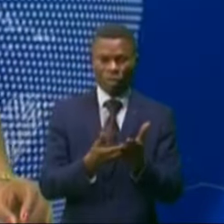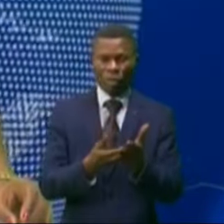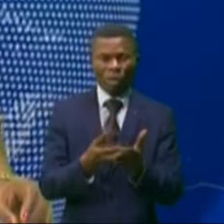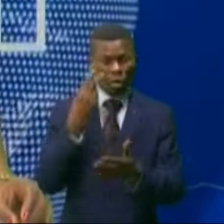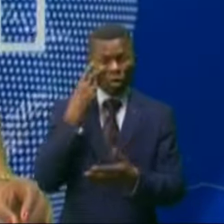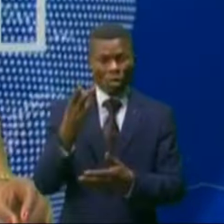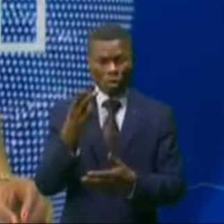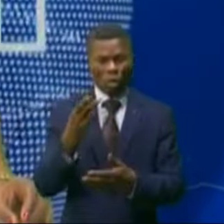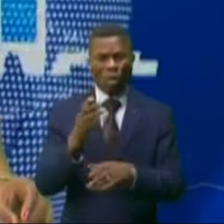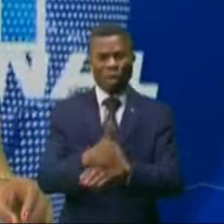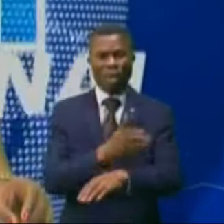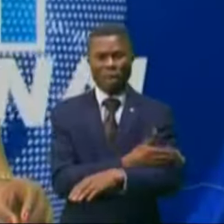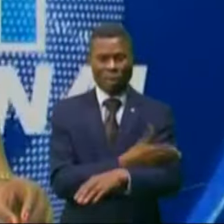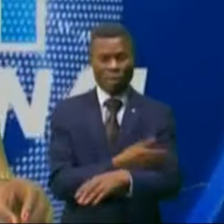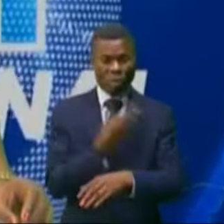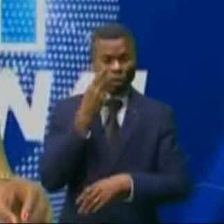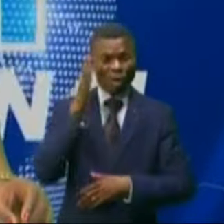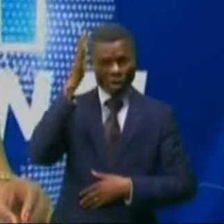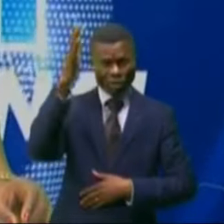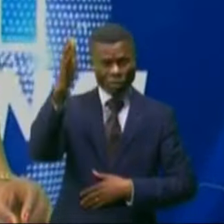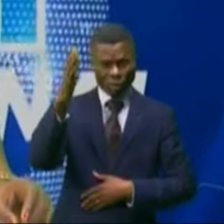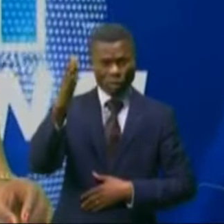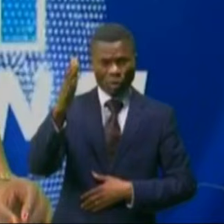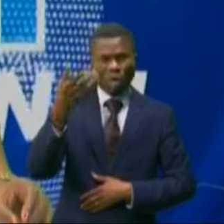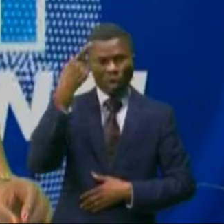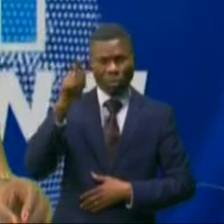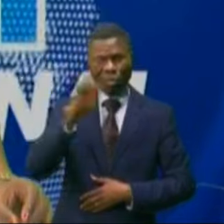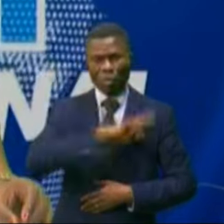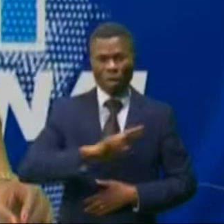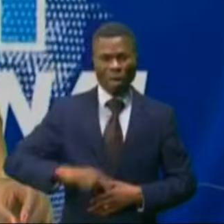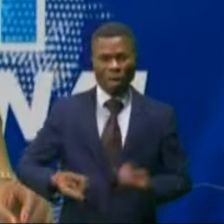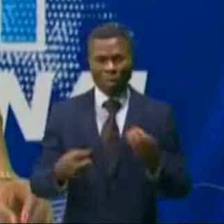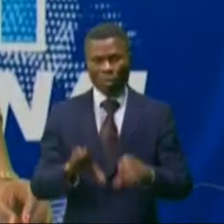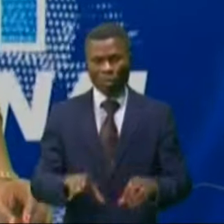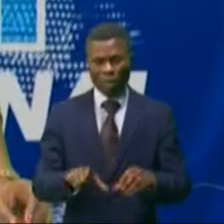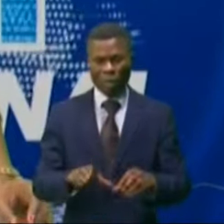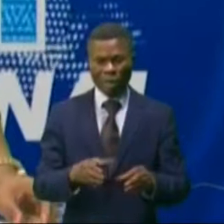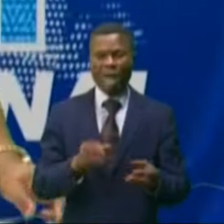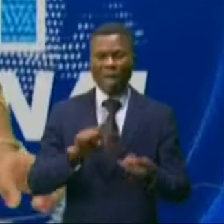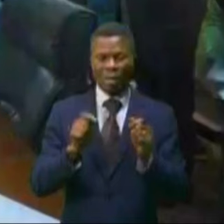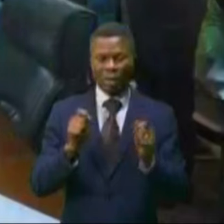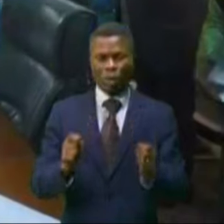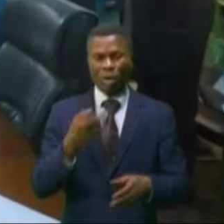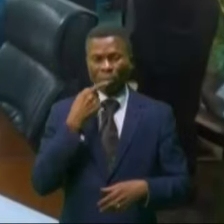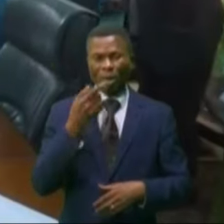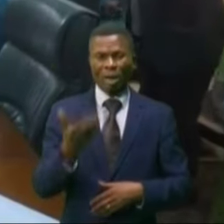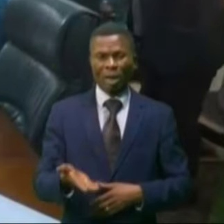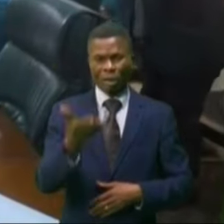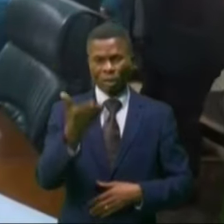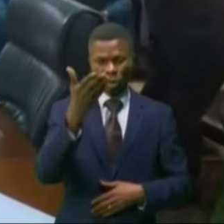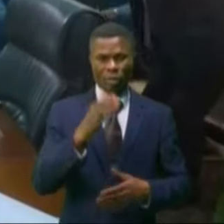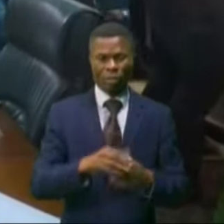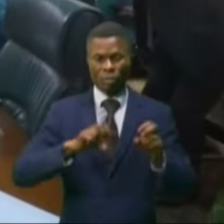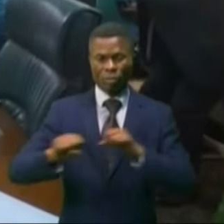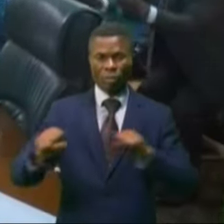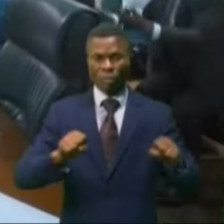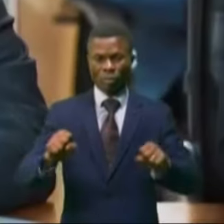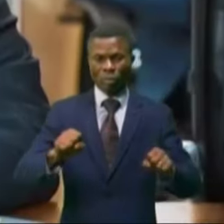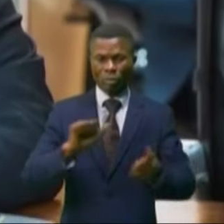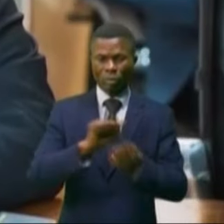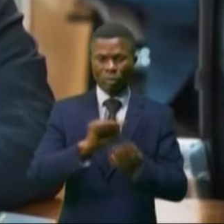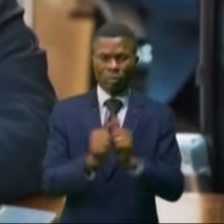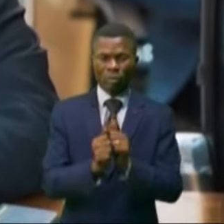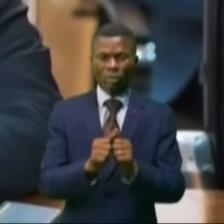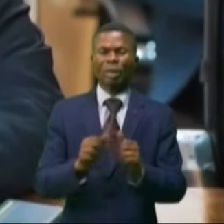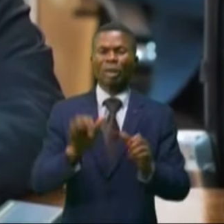des avancées et des perspectives prometteuses pour la RDC, nous dit Sylvie Moimbre. L'examen du cadre